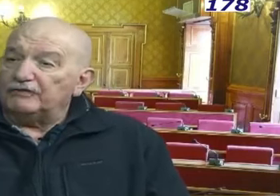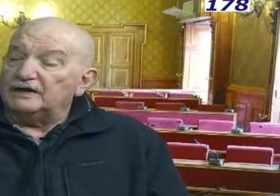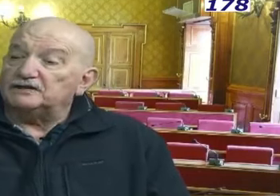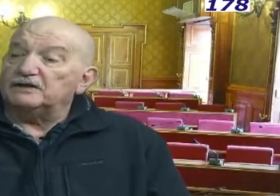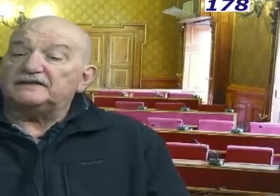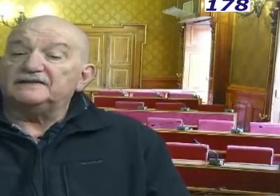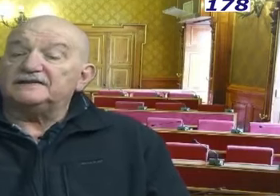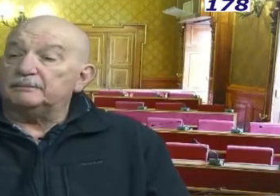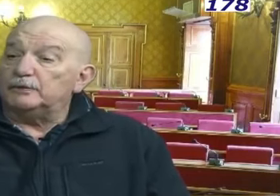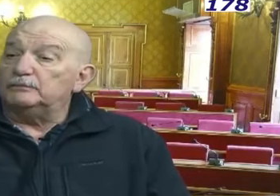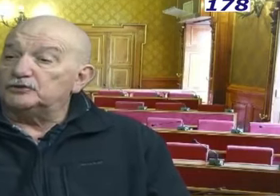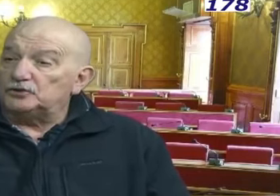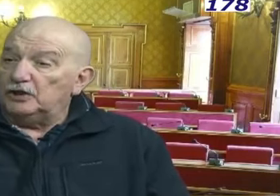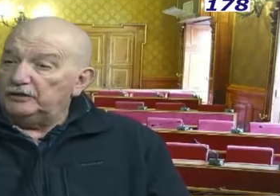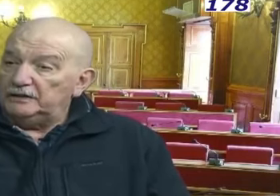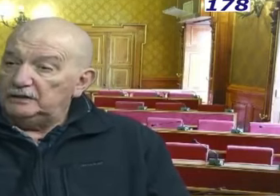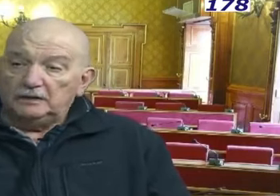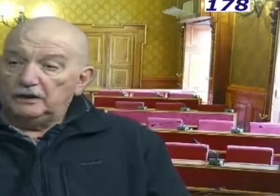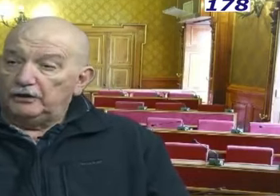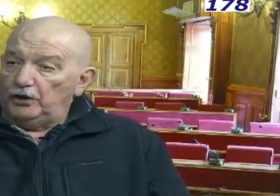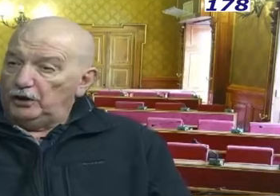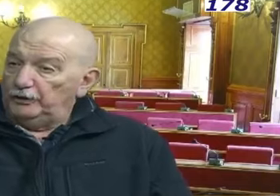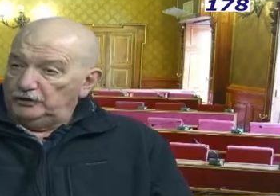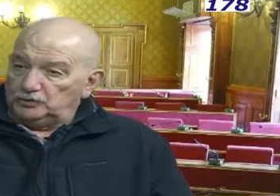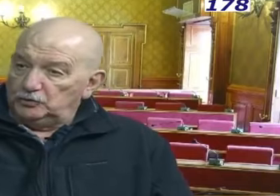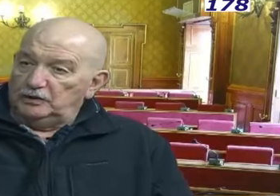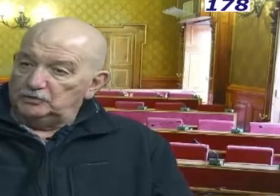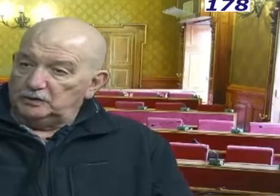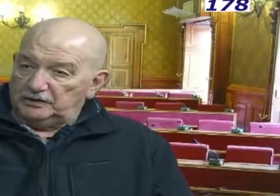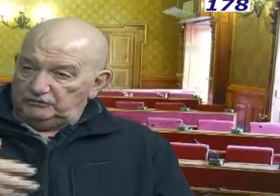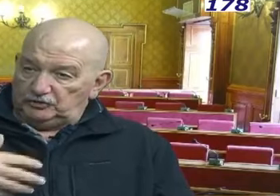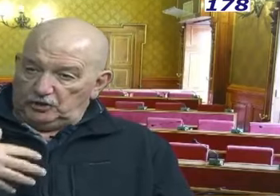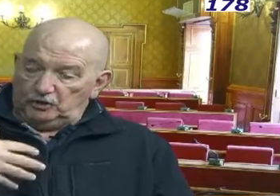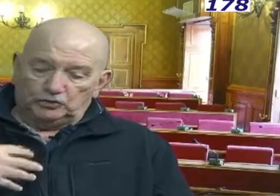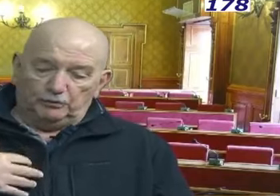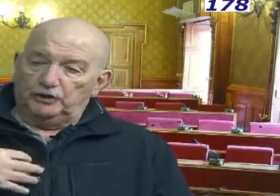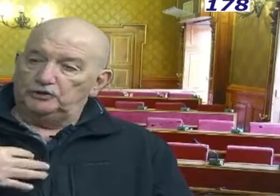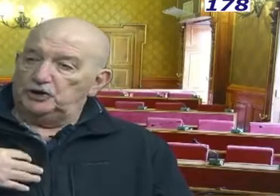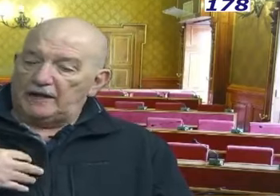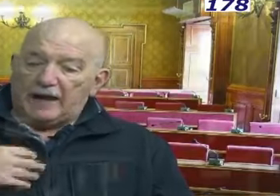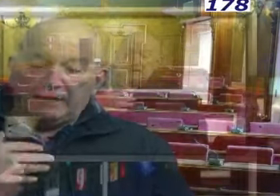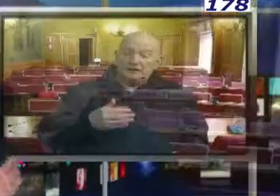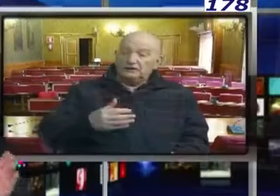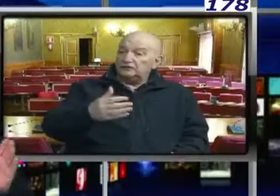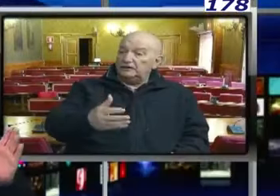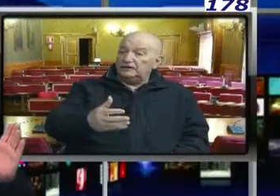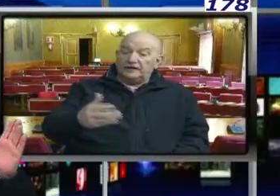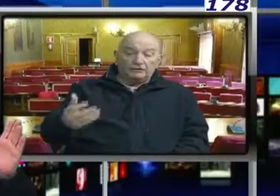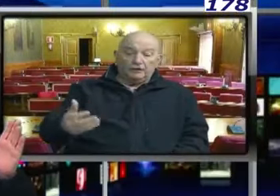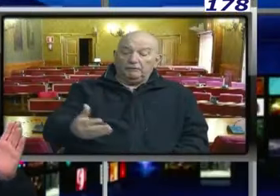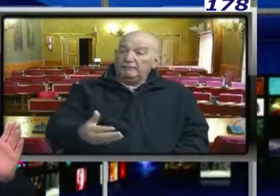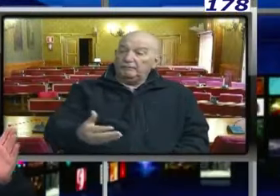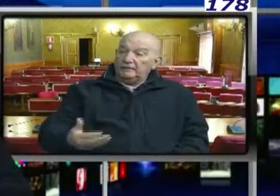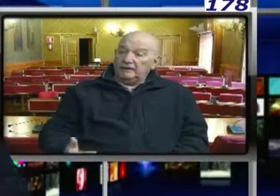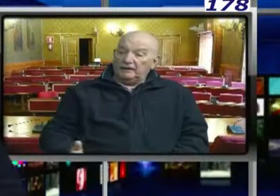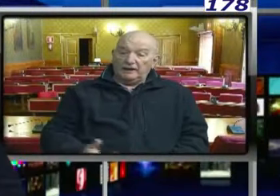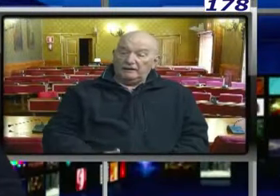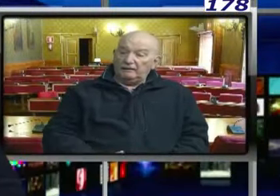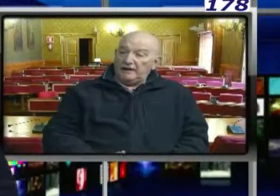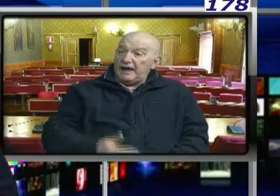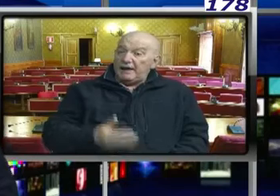uno, fra le altre, senza promozione, non sulla tua televisione, no, o sul mio giornale, non avrebbe dicendo,